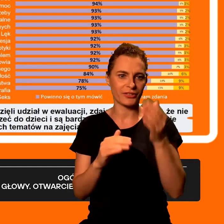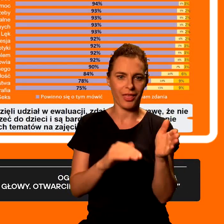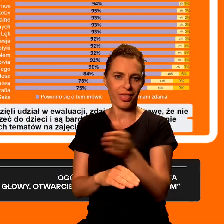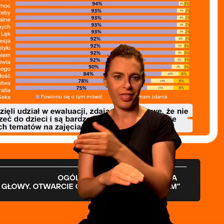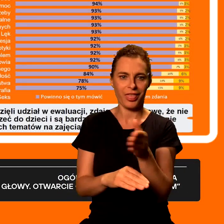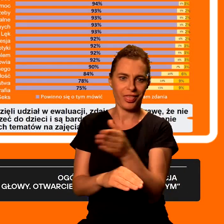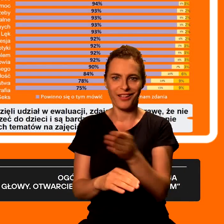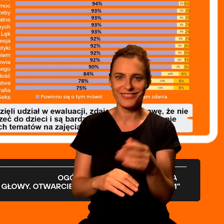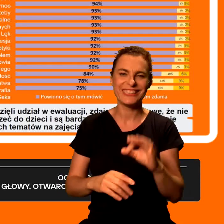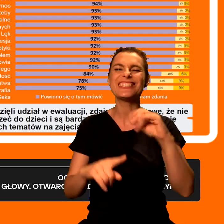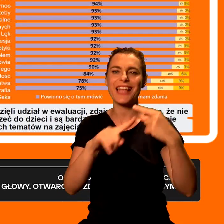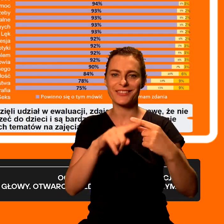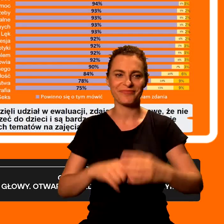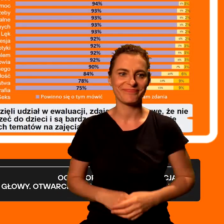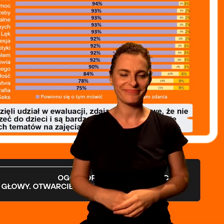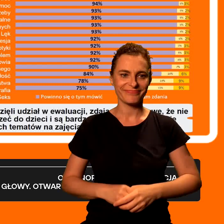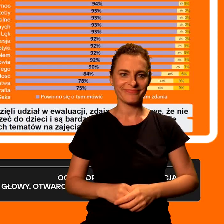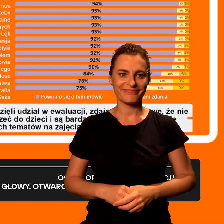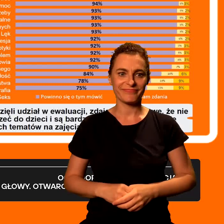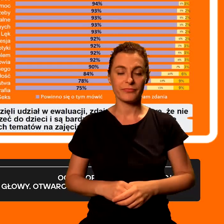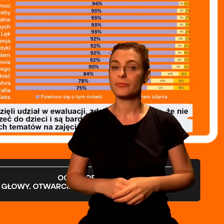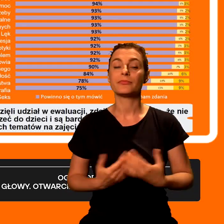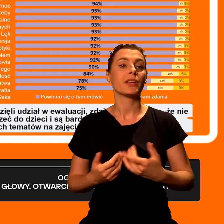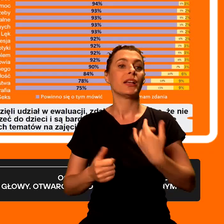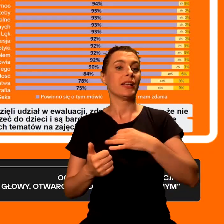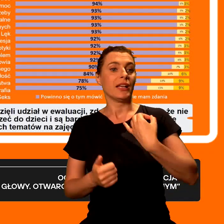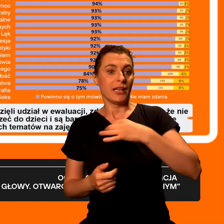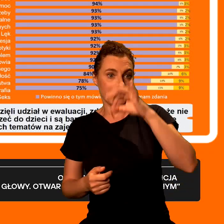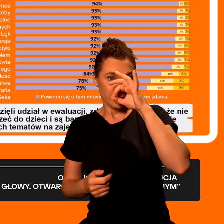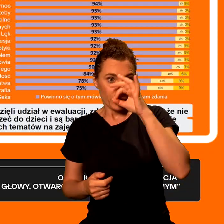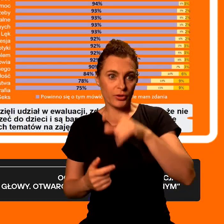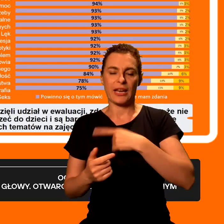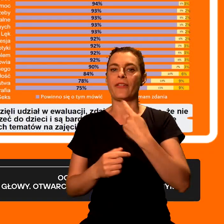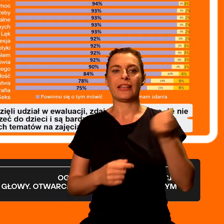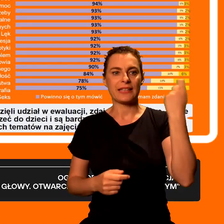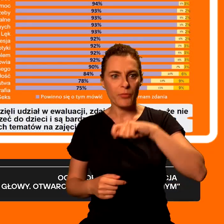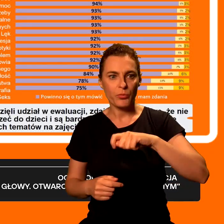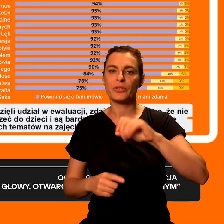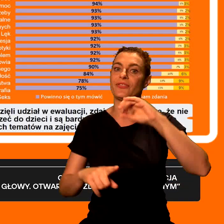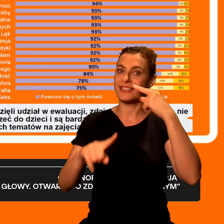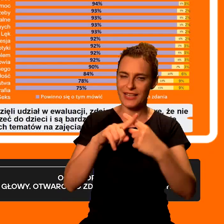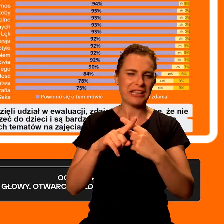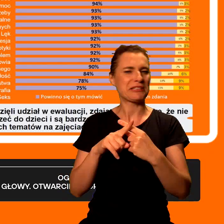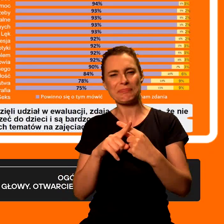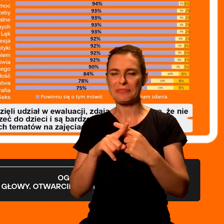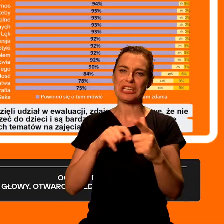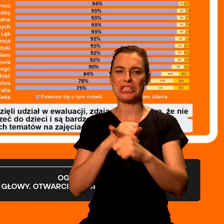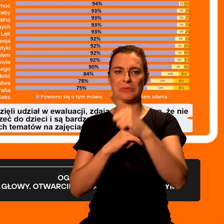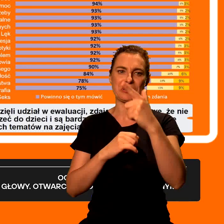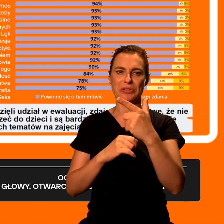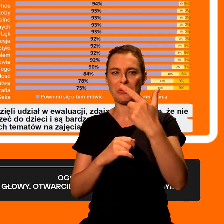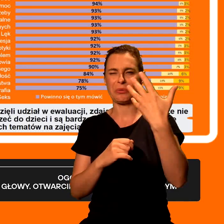I słuchajcie, no to samobójstwa, pornografia, seks, tak może trochę mniej, bo 75% rodziców